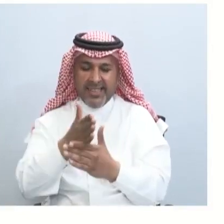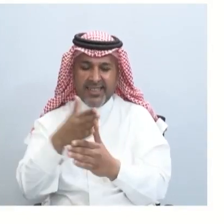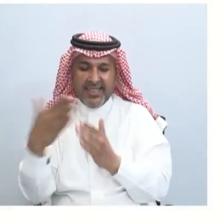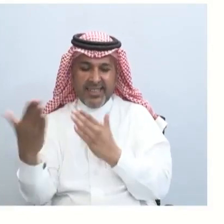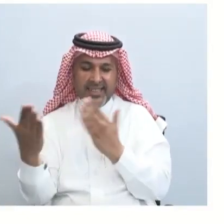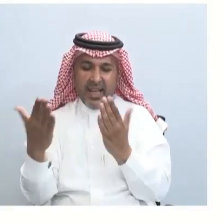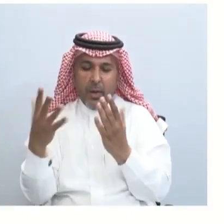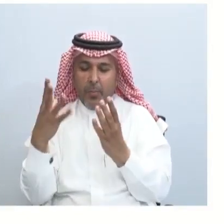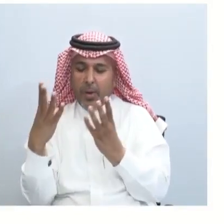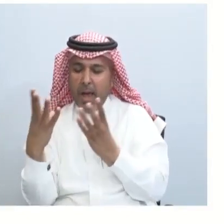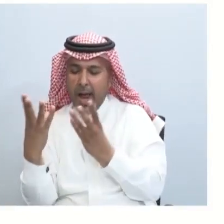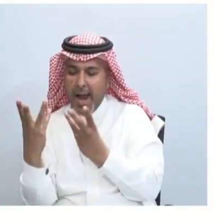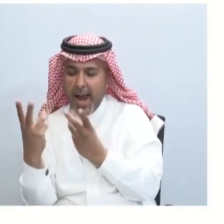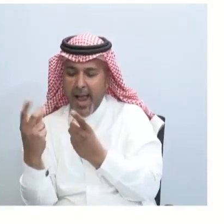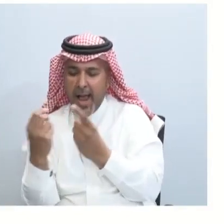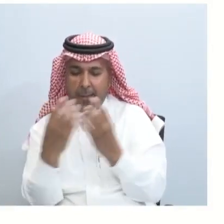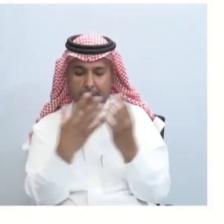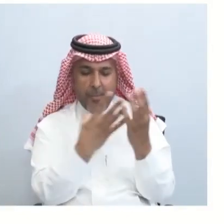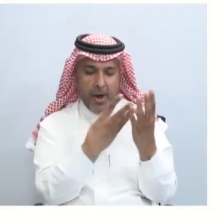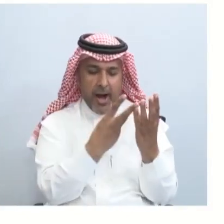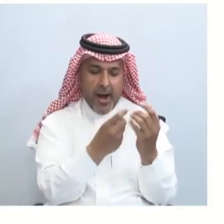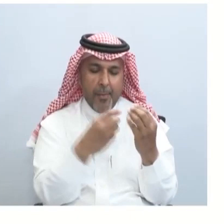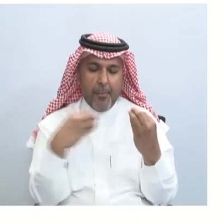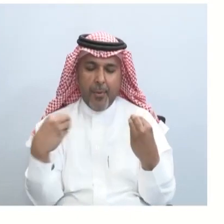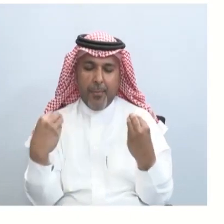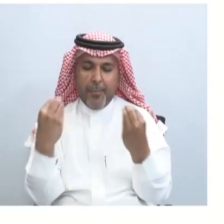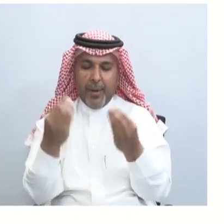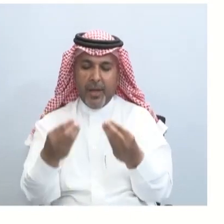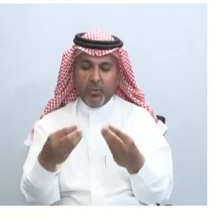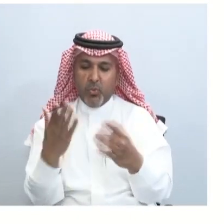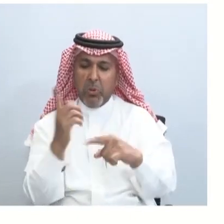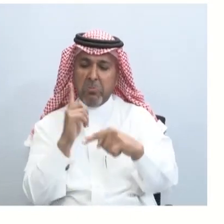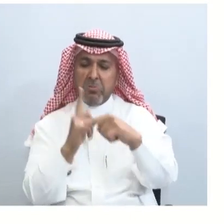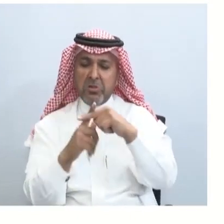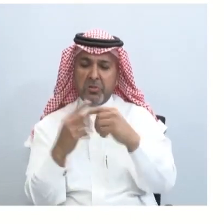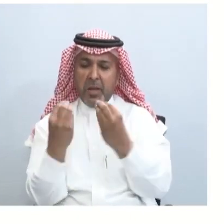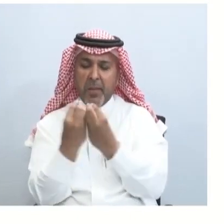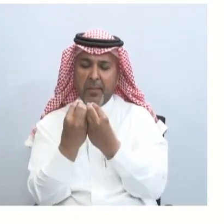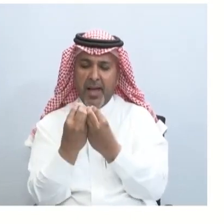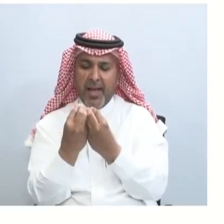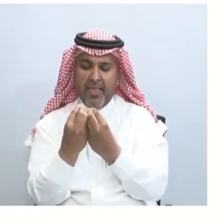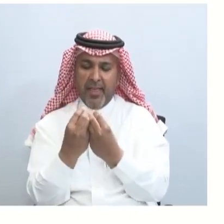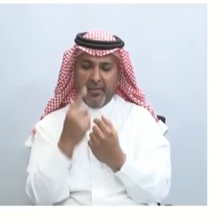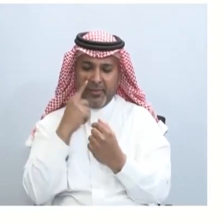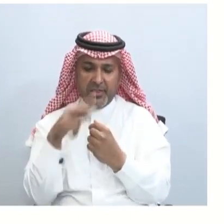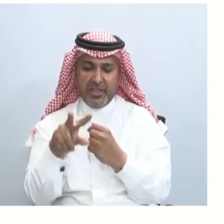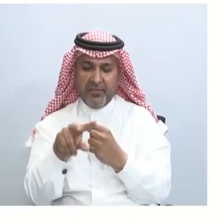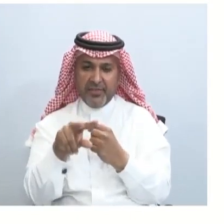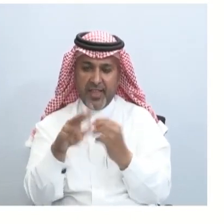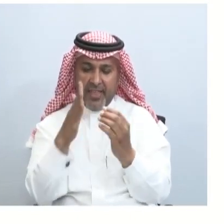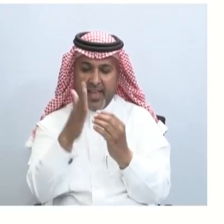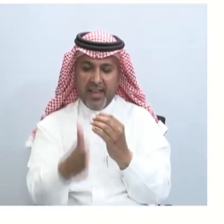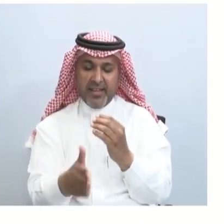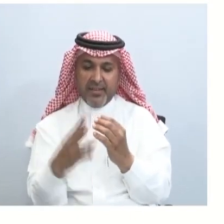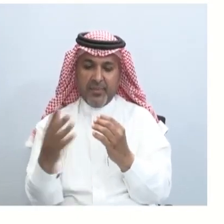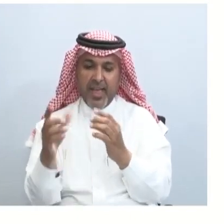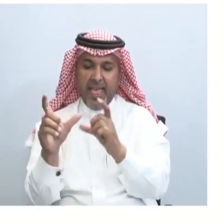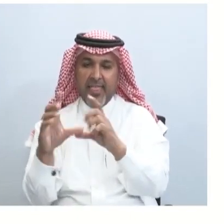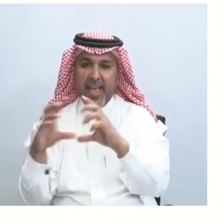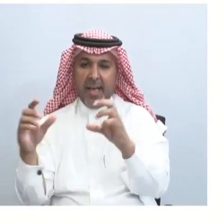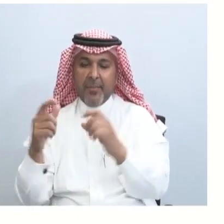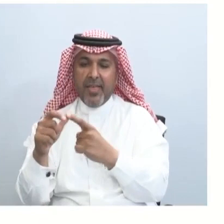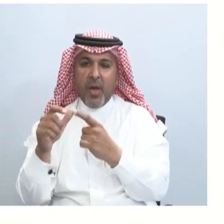ثم احسب تلك المساحات واجمعها كما في هذين الشكلين نجزا الشكلين الى مستطيل